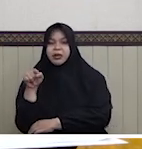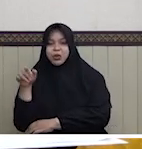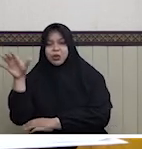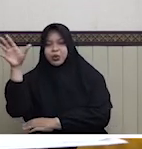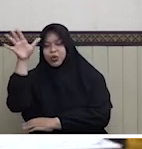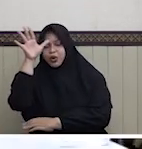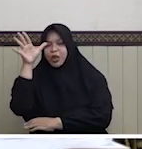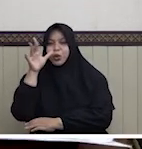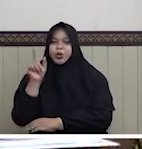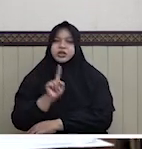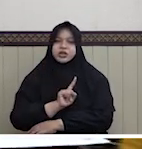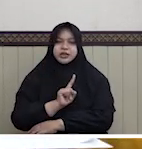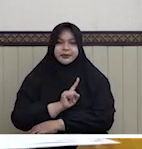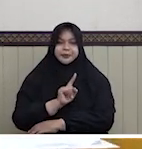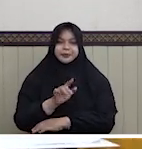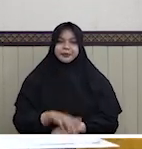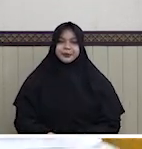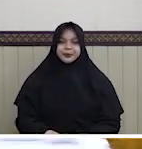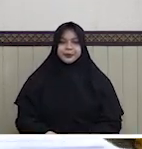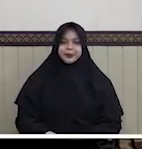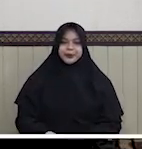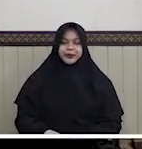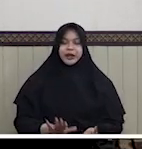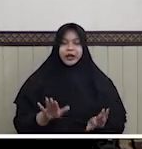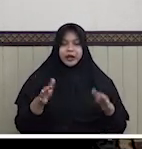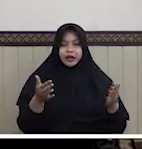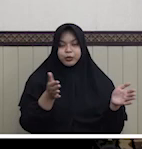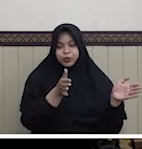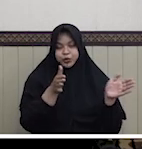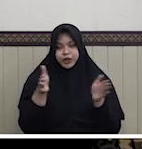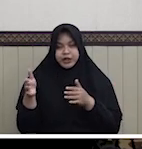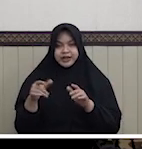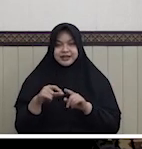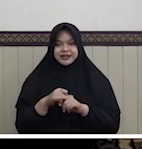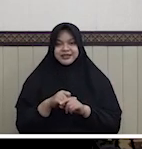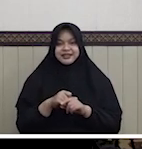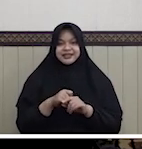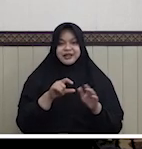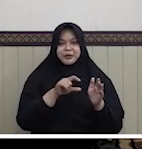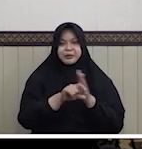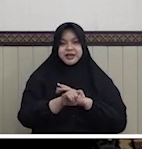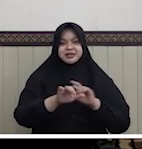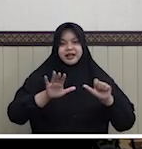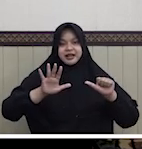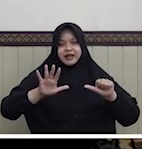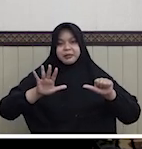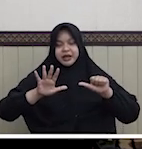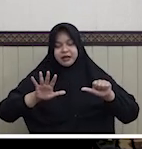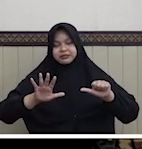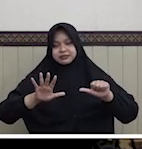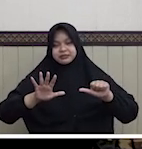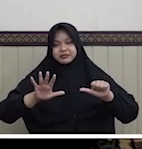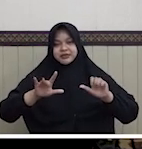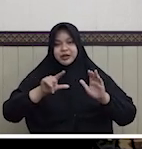orang tua nah kemudian Faisal 66